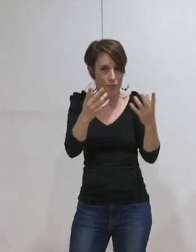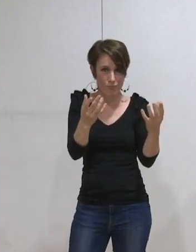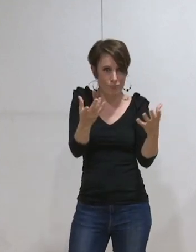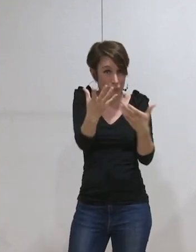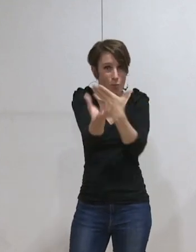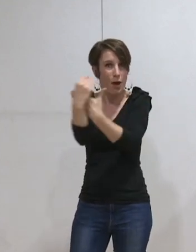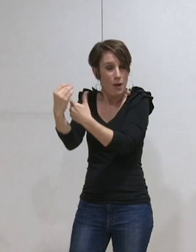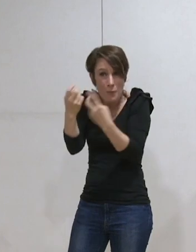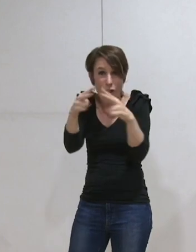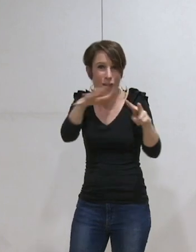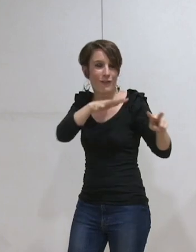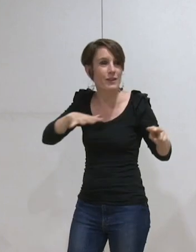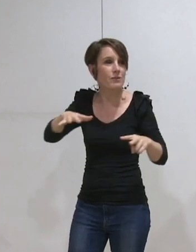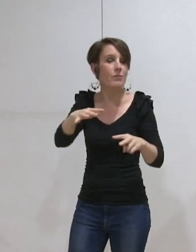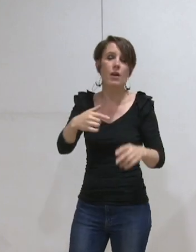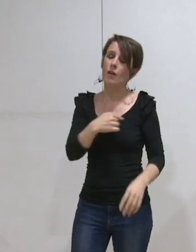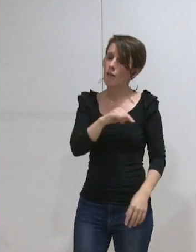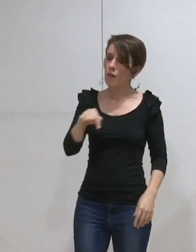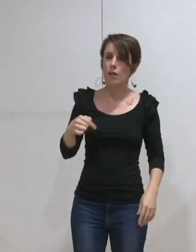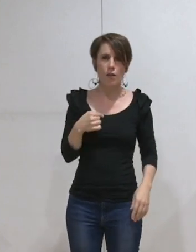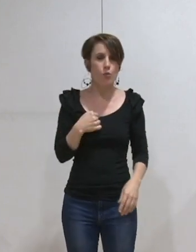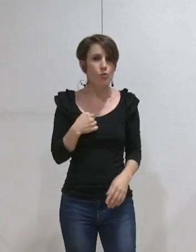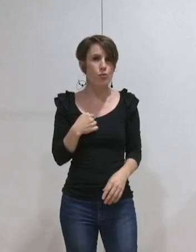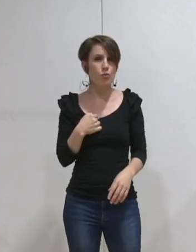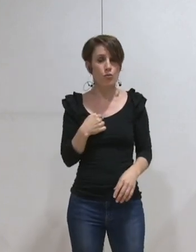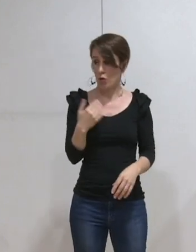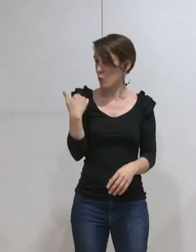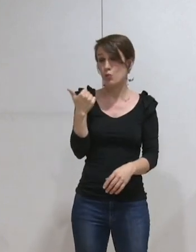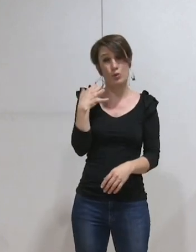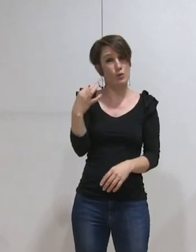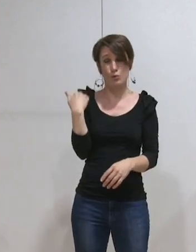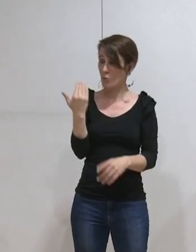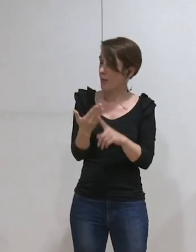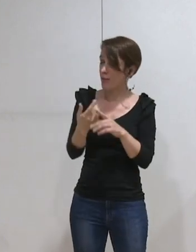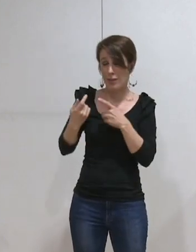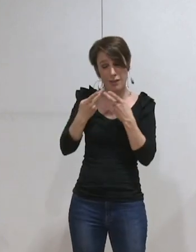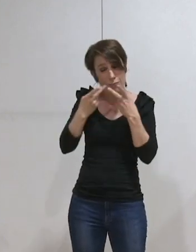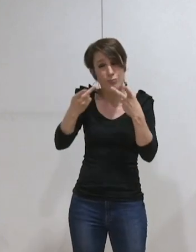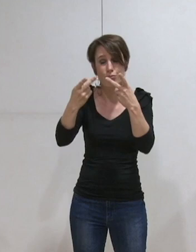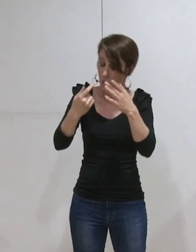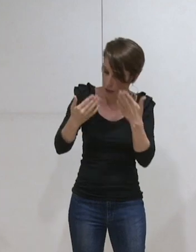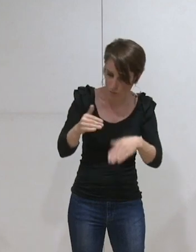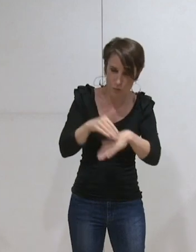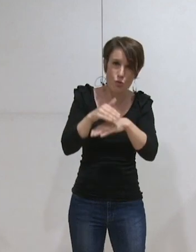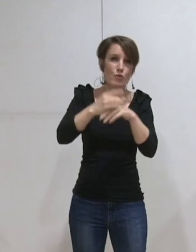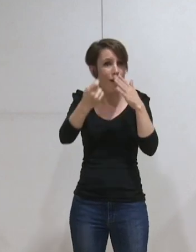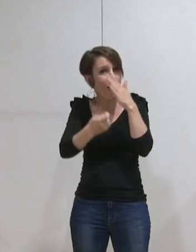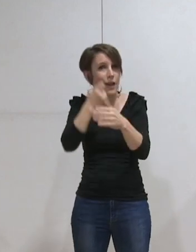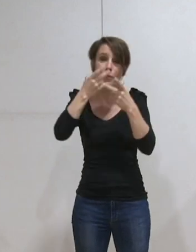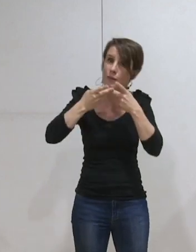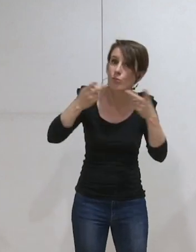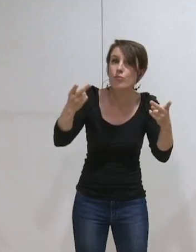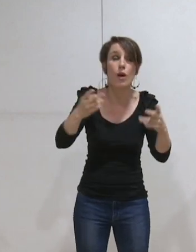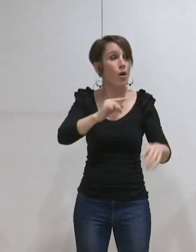aujourd'hui nous réaffirmons ce que nous disons depuis ces événements oui la présence d'un équipement culturel